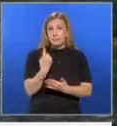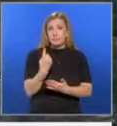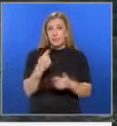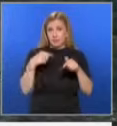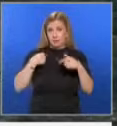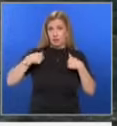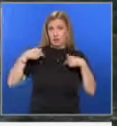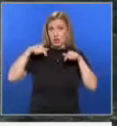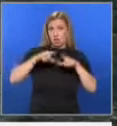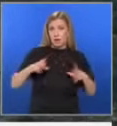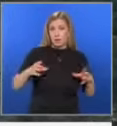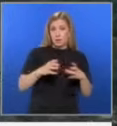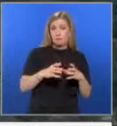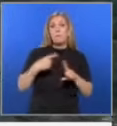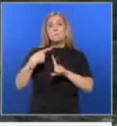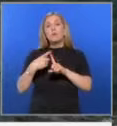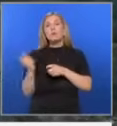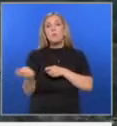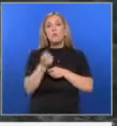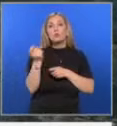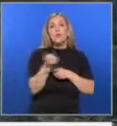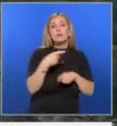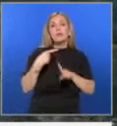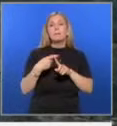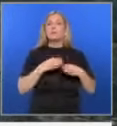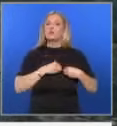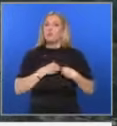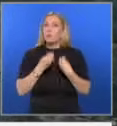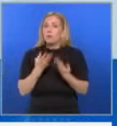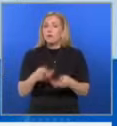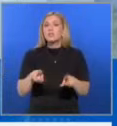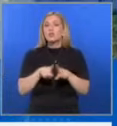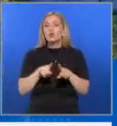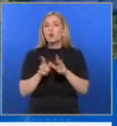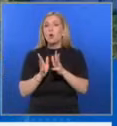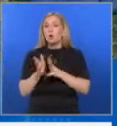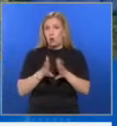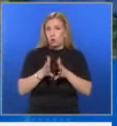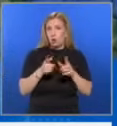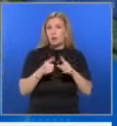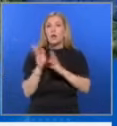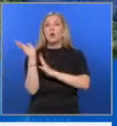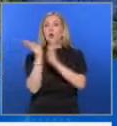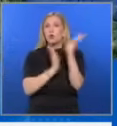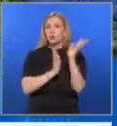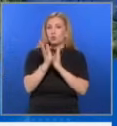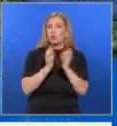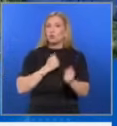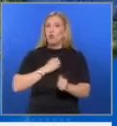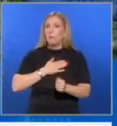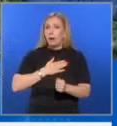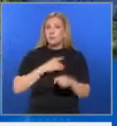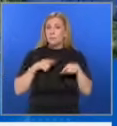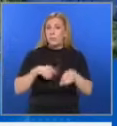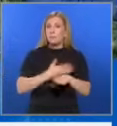изключим екипите на пожарната и доброволците, както и служители на горското стопанство, които продължават и към този момент